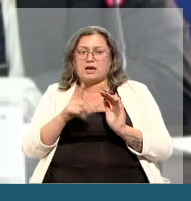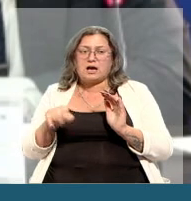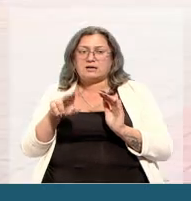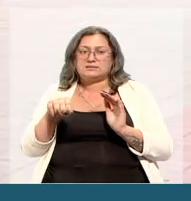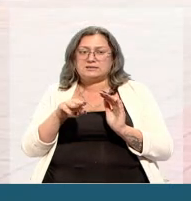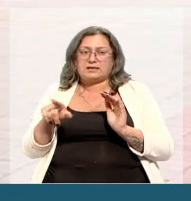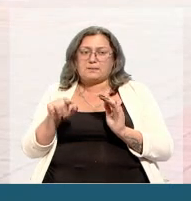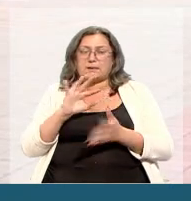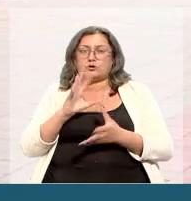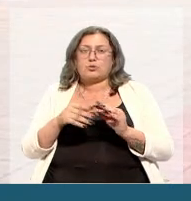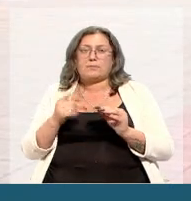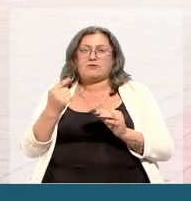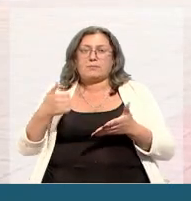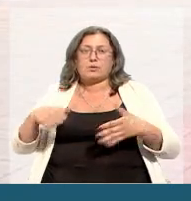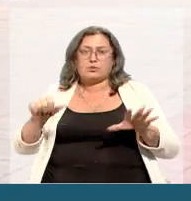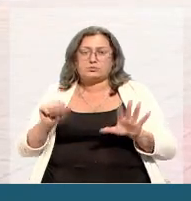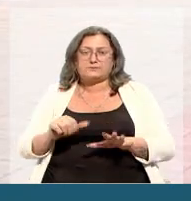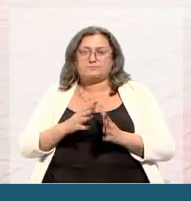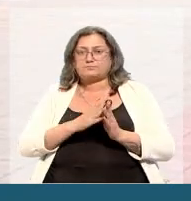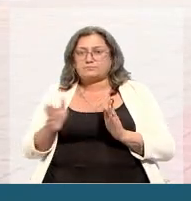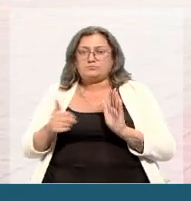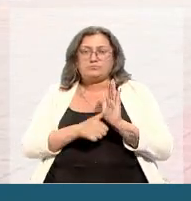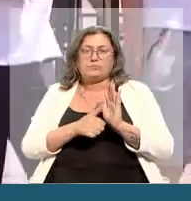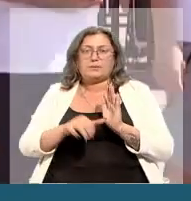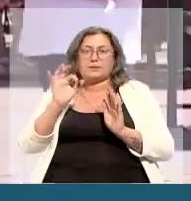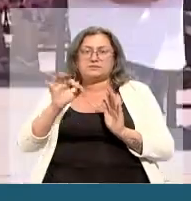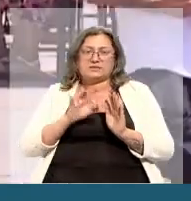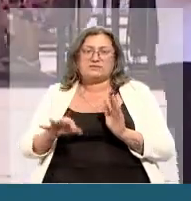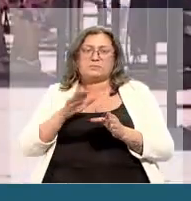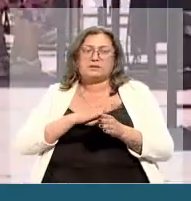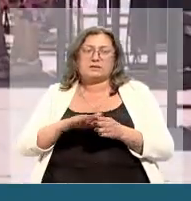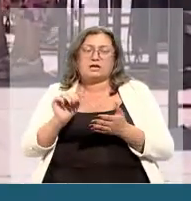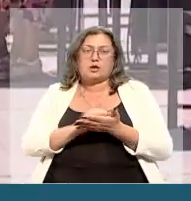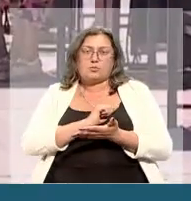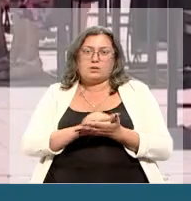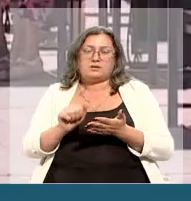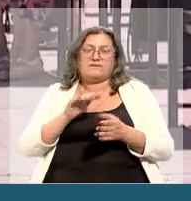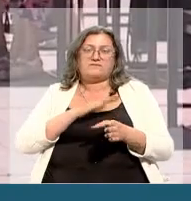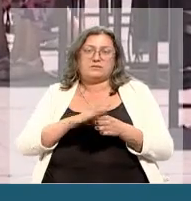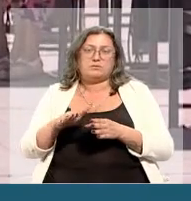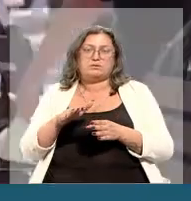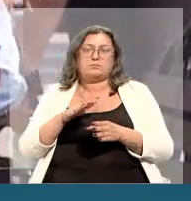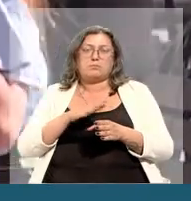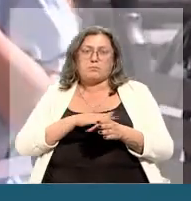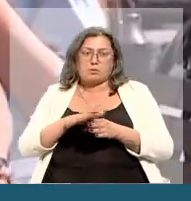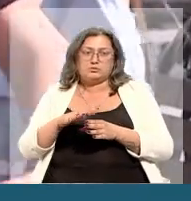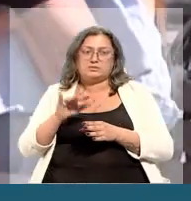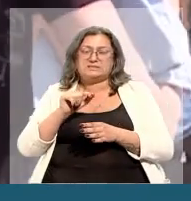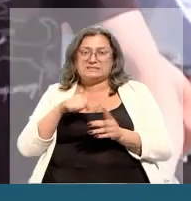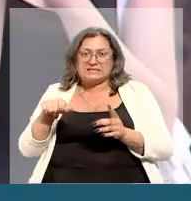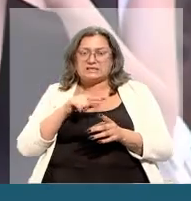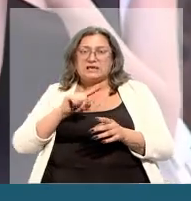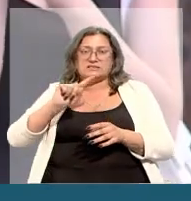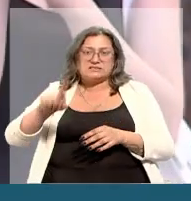104,1 миллиарда тенге. По итогам первого полугодия более 60% исполнительных документов выполнены в полном объеме. Из них